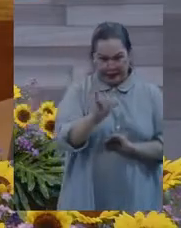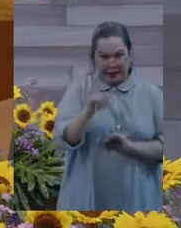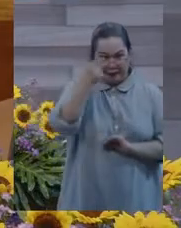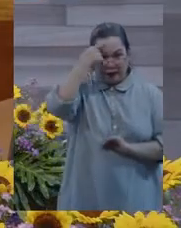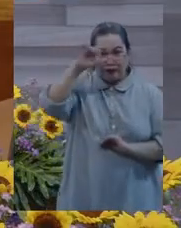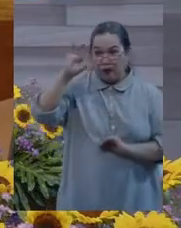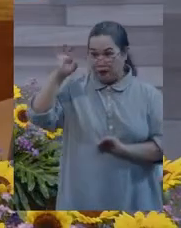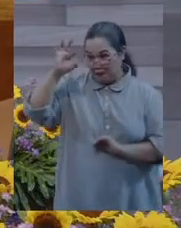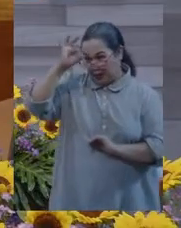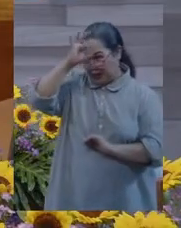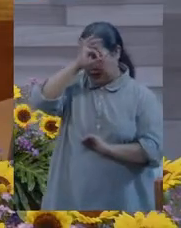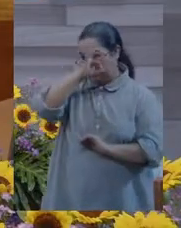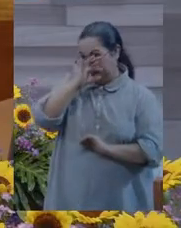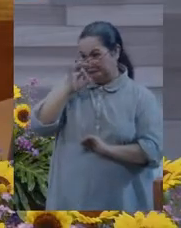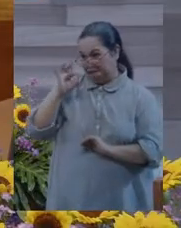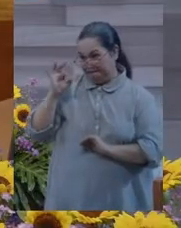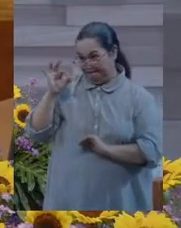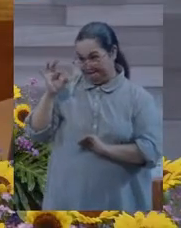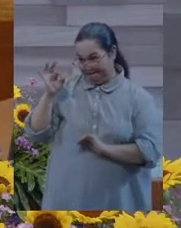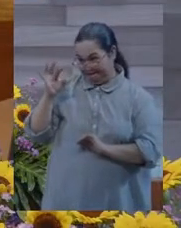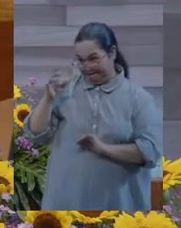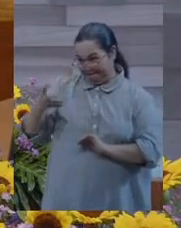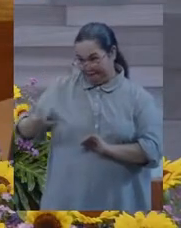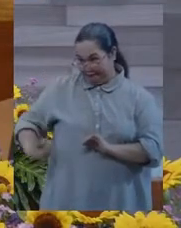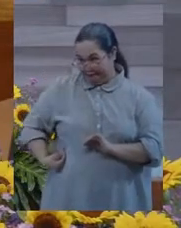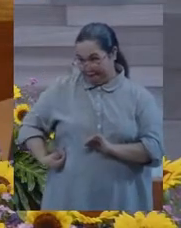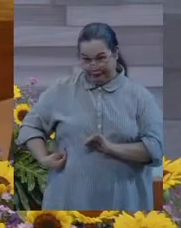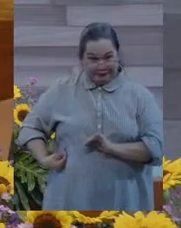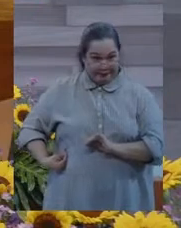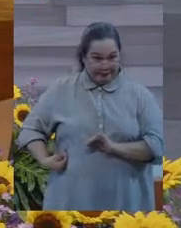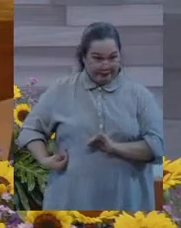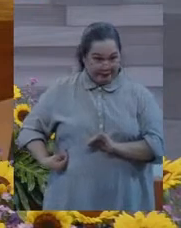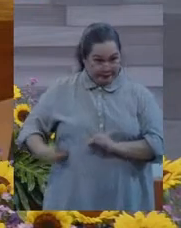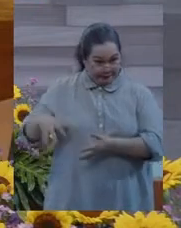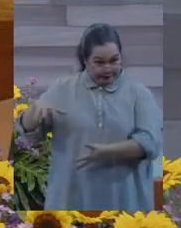pera. Para kumita ng pera.